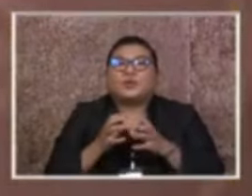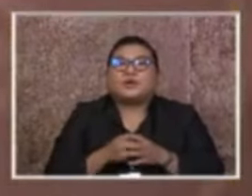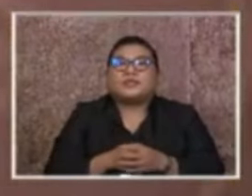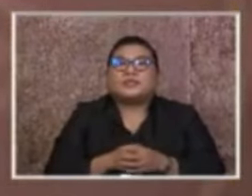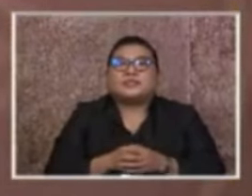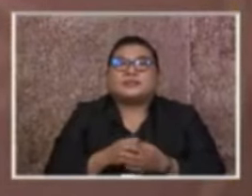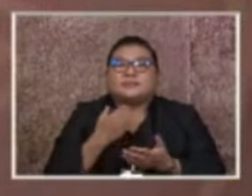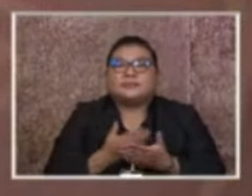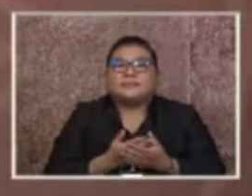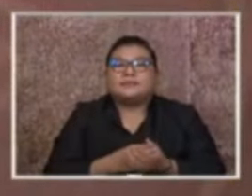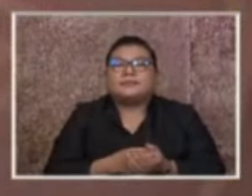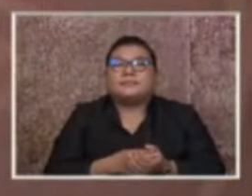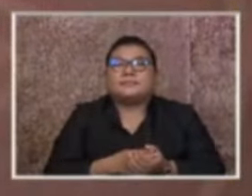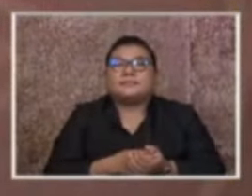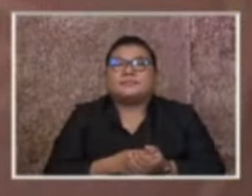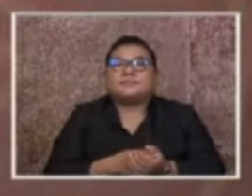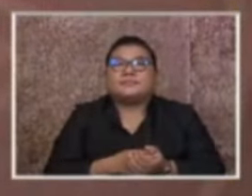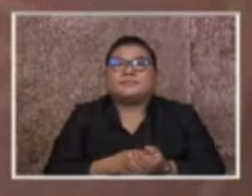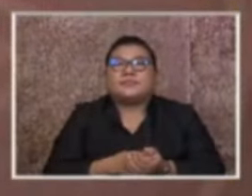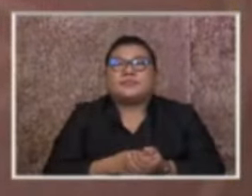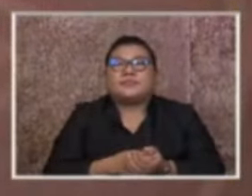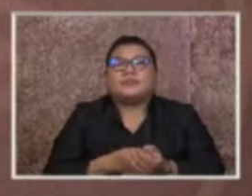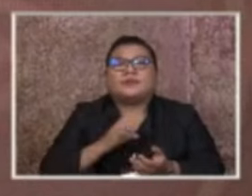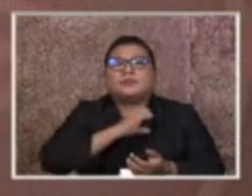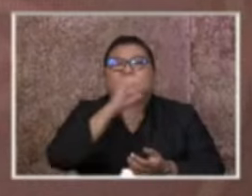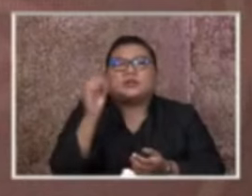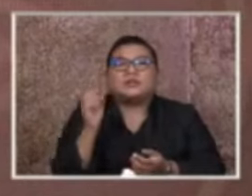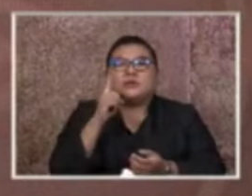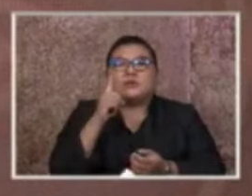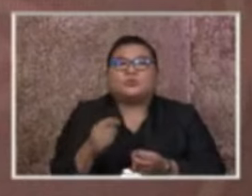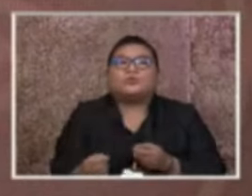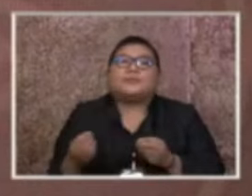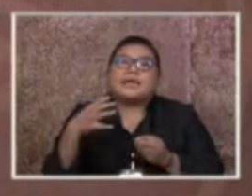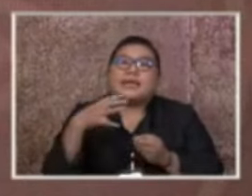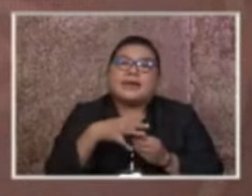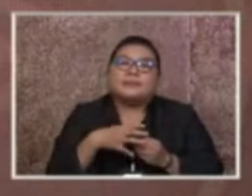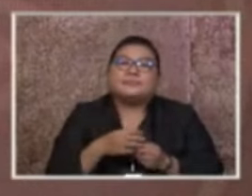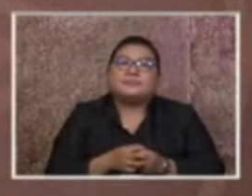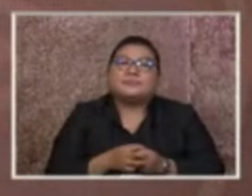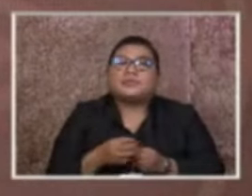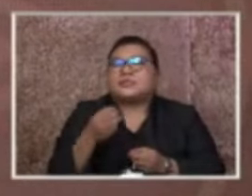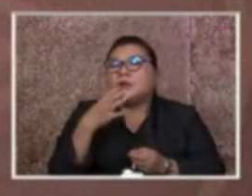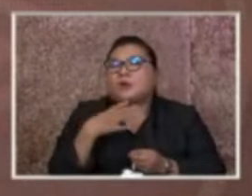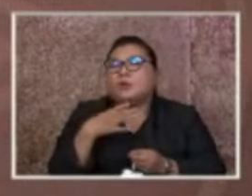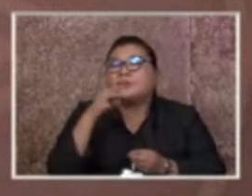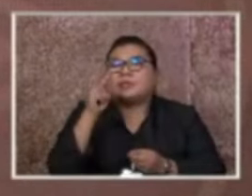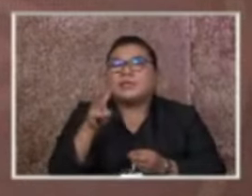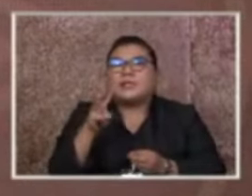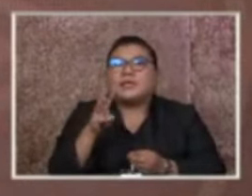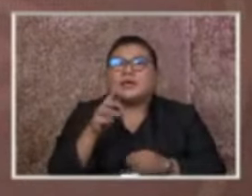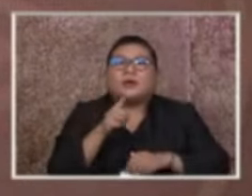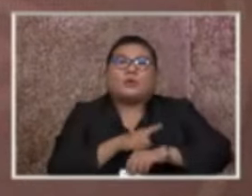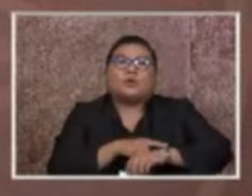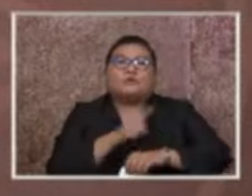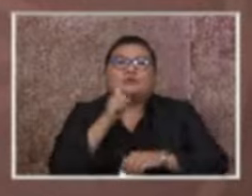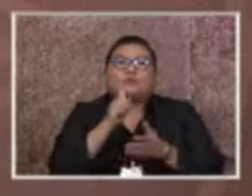Baik terima kasih kembali Pasangan calon nomor urut sat kami persilakan untuk menanggapi jawaban Pasangan calon nomor urut 3 waktu anda 1 menit